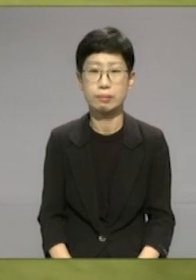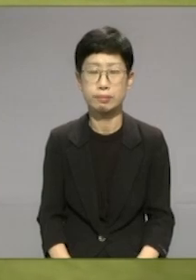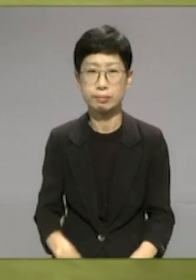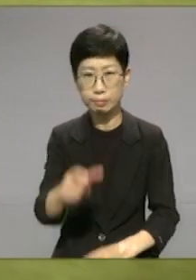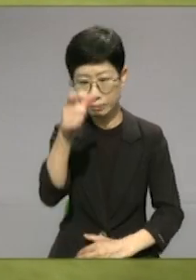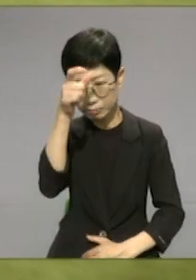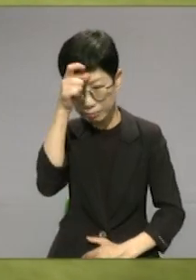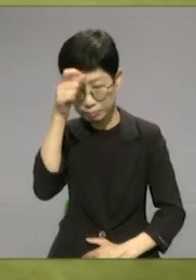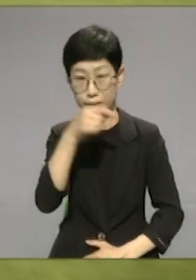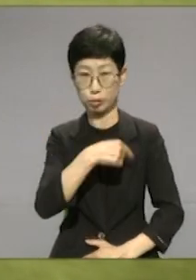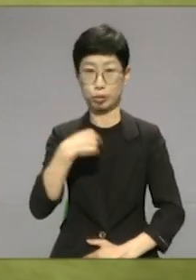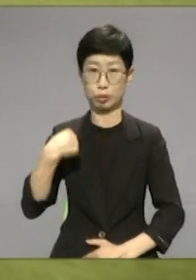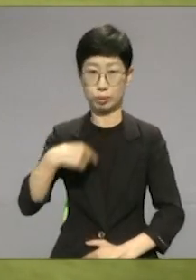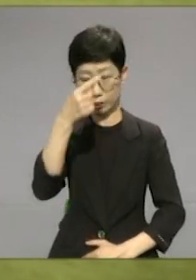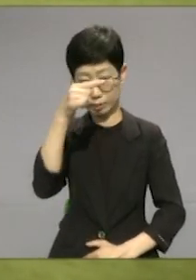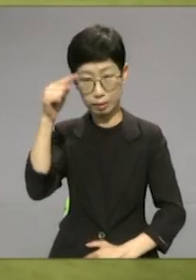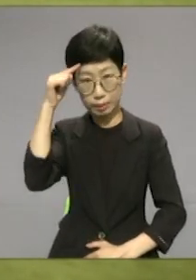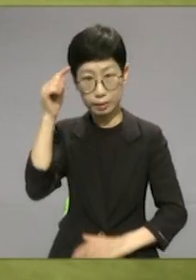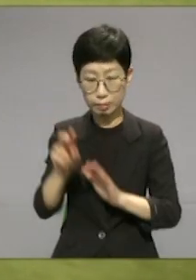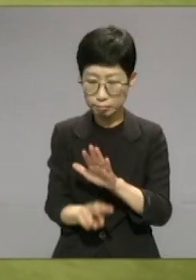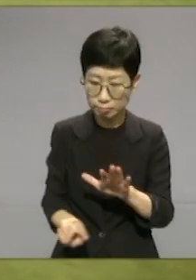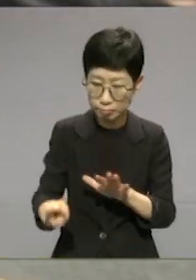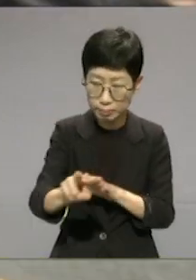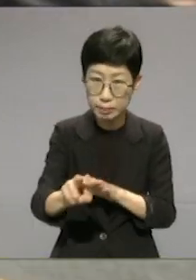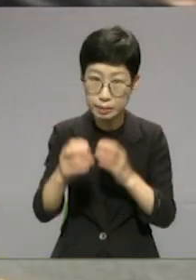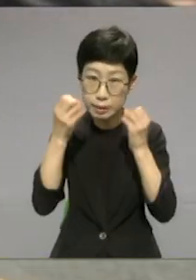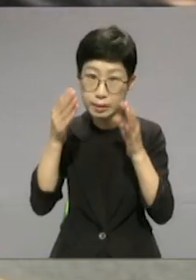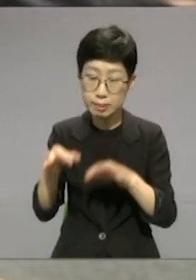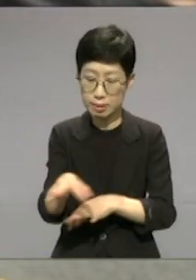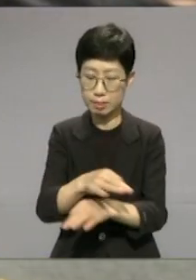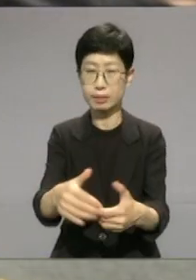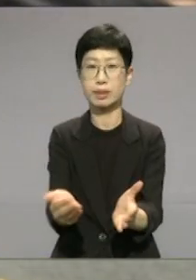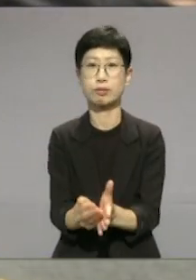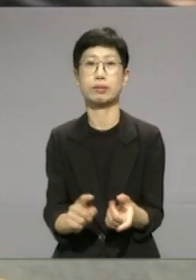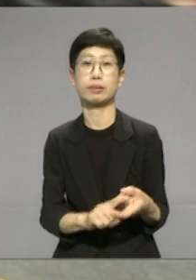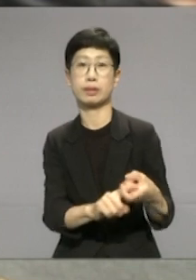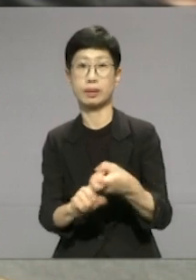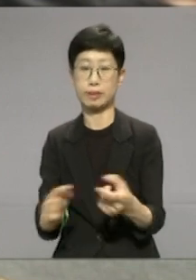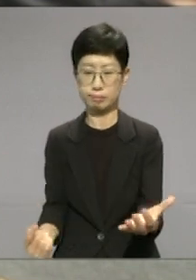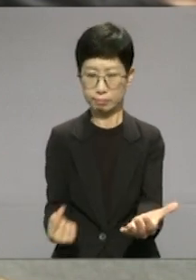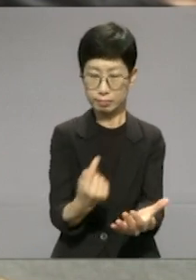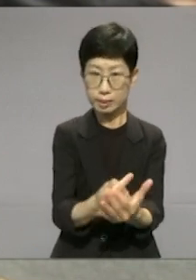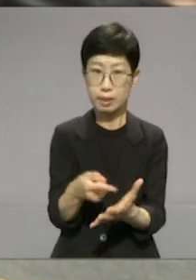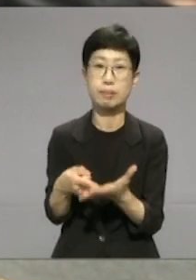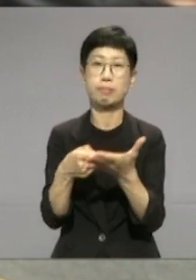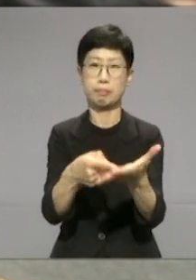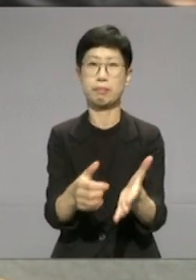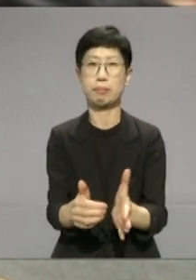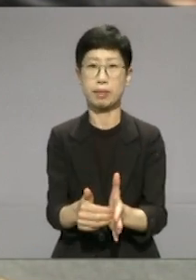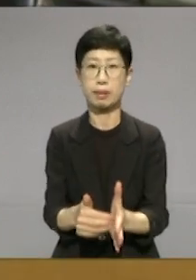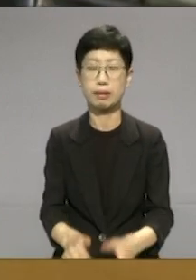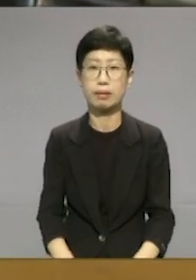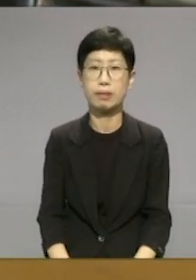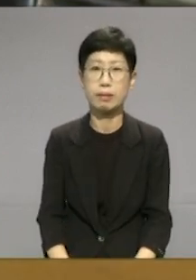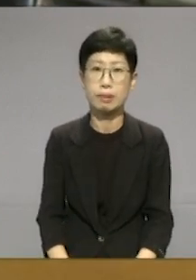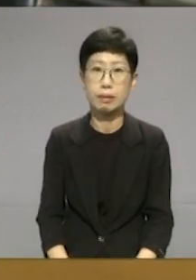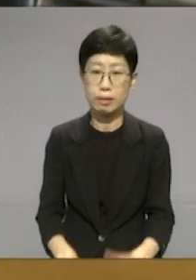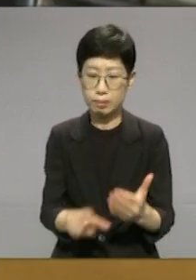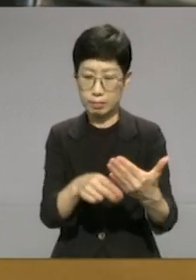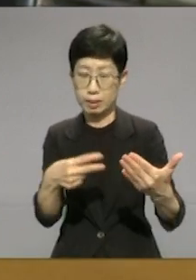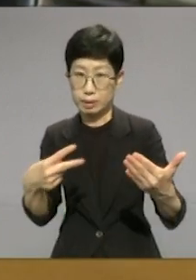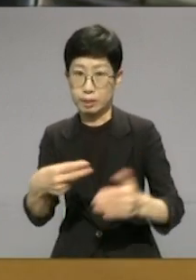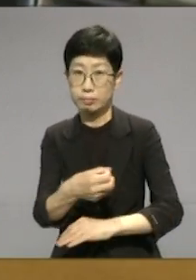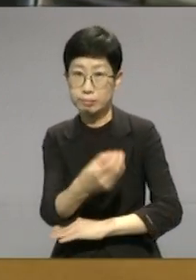리키가 중국과 러시아가 주도하는 신흥 경제구 연합체 브릭스 가입을 신청했습니다 현지 시간으로 2일